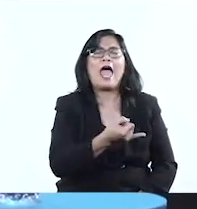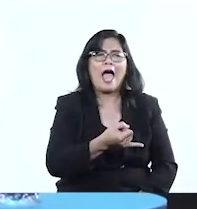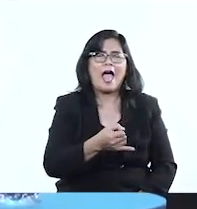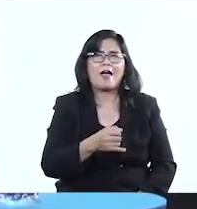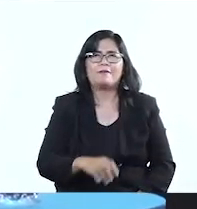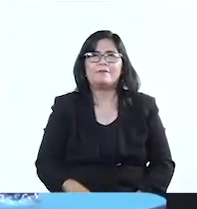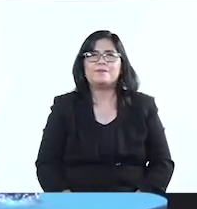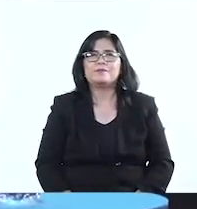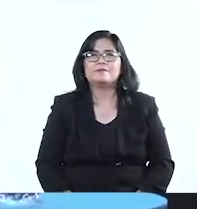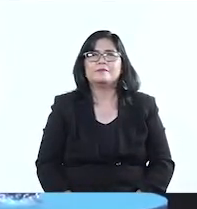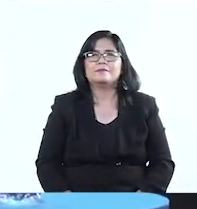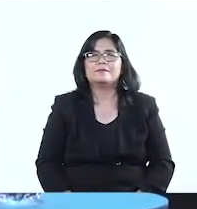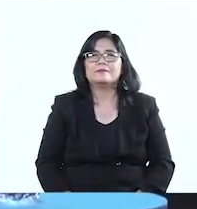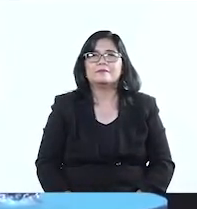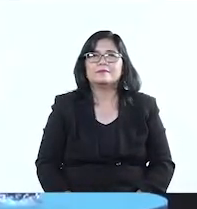setan lu